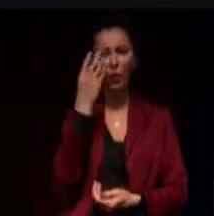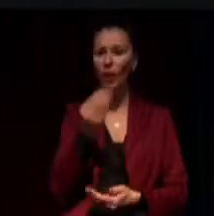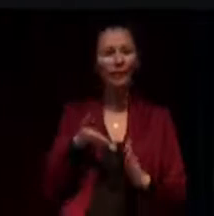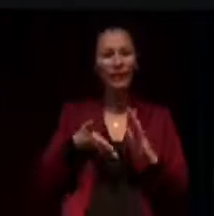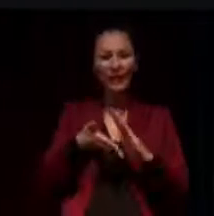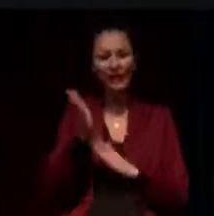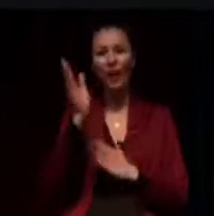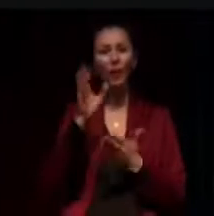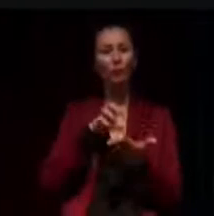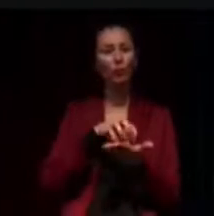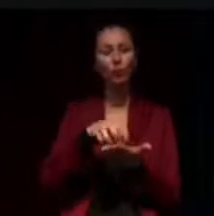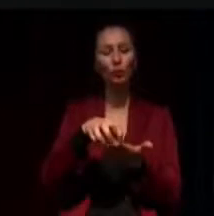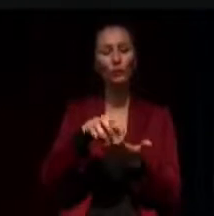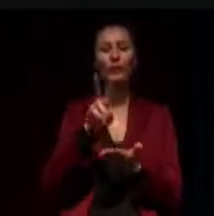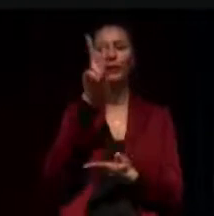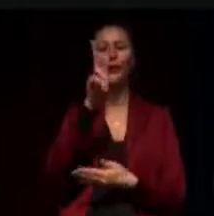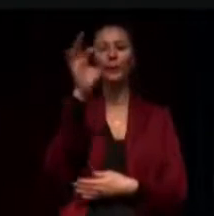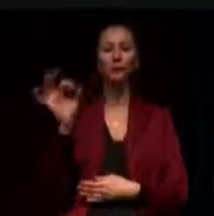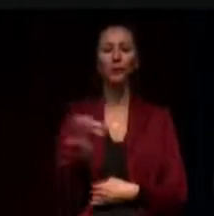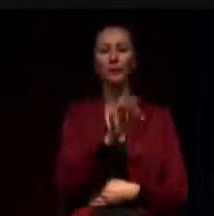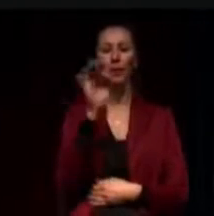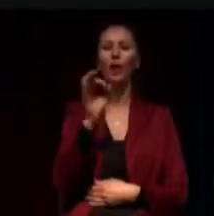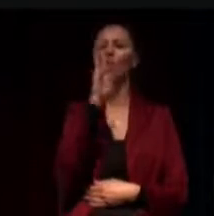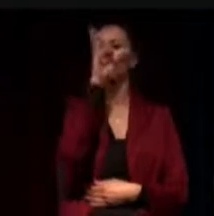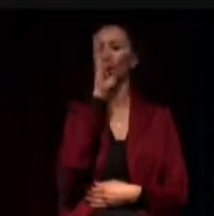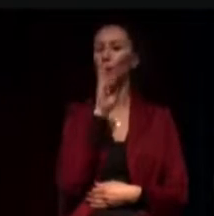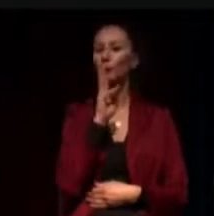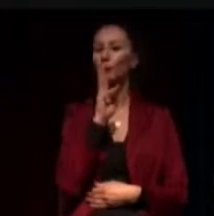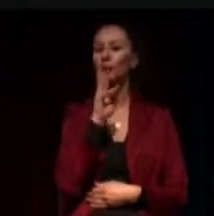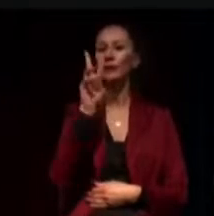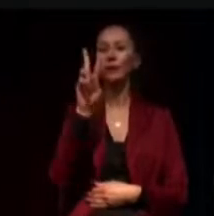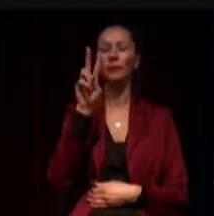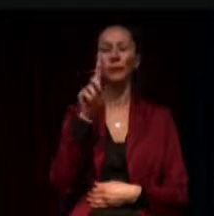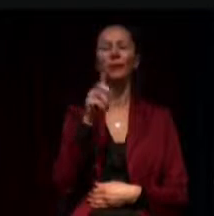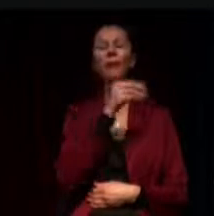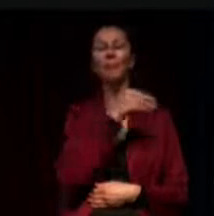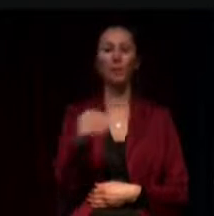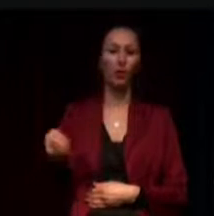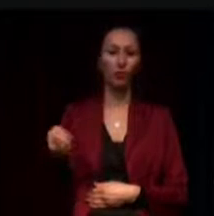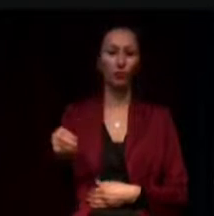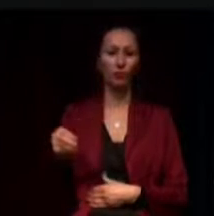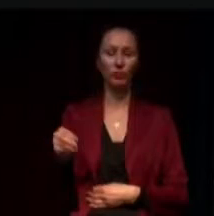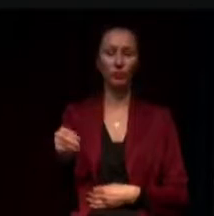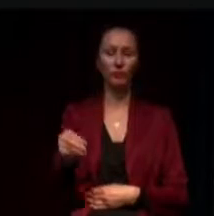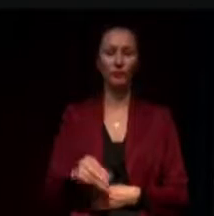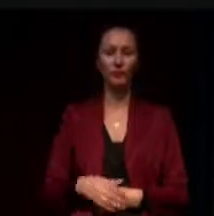gider bütçesi ise 7 milyar 321 milyon.